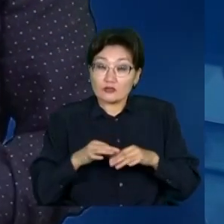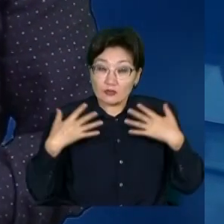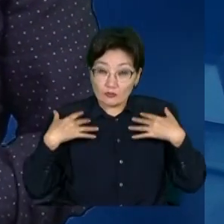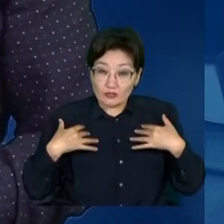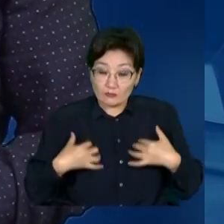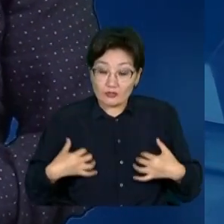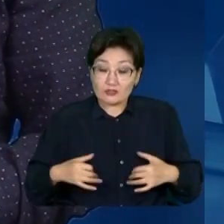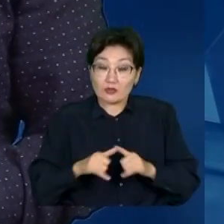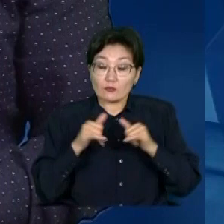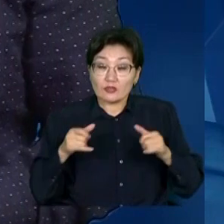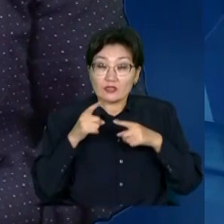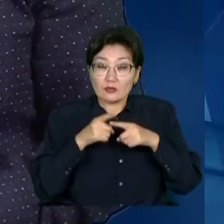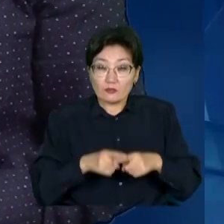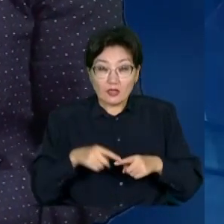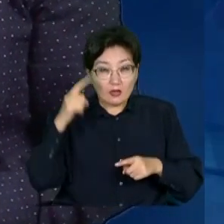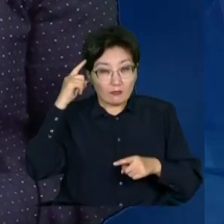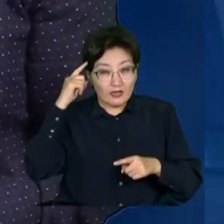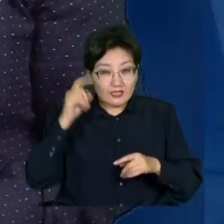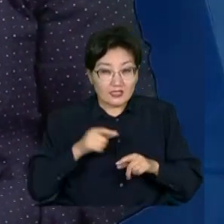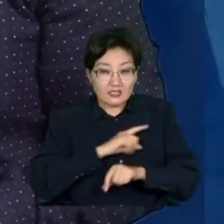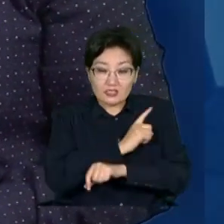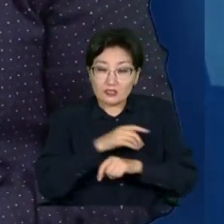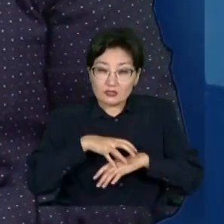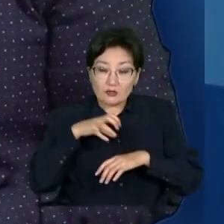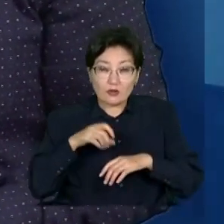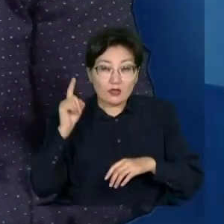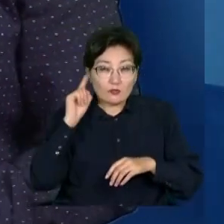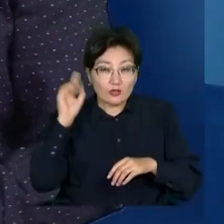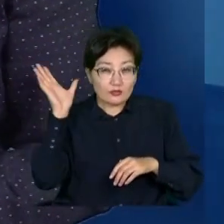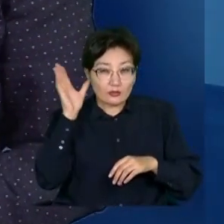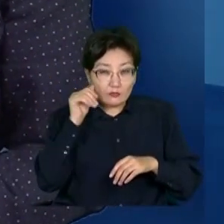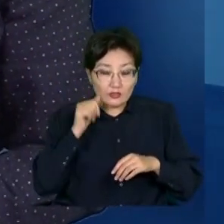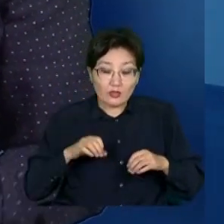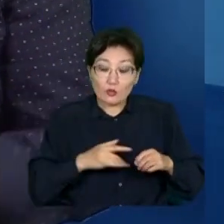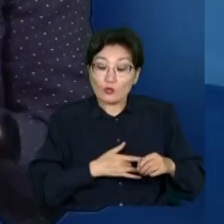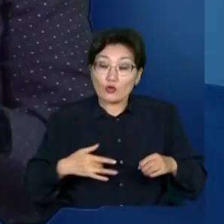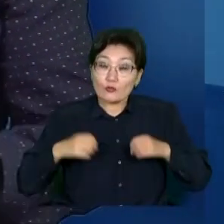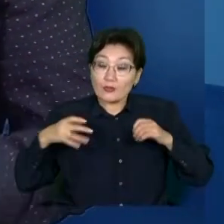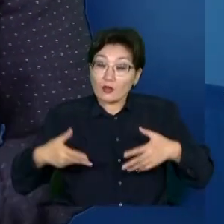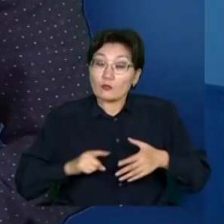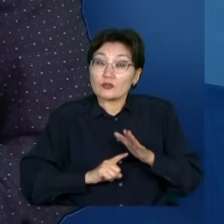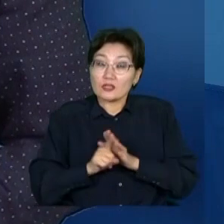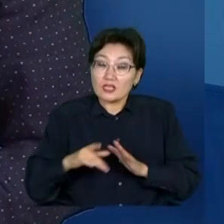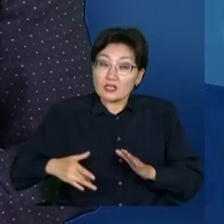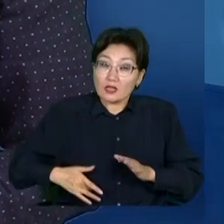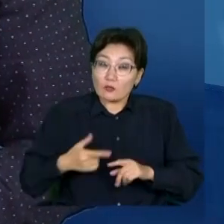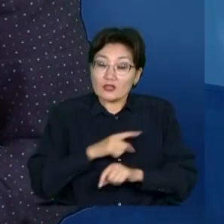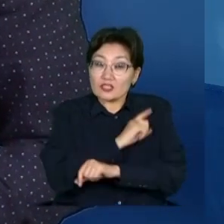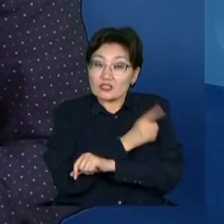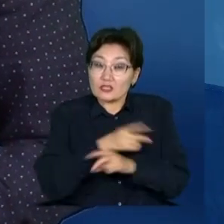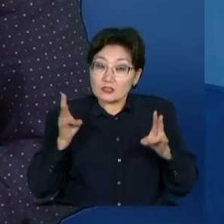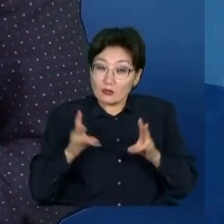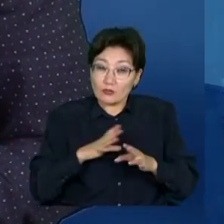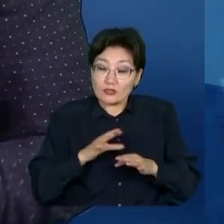болса, мый қатты ісіп кетуі мүмкін. Құлақ естімей, өкпе қабынады екен. Бауырға қатты зақым келеді.